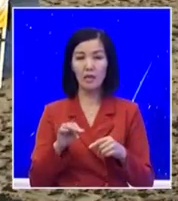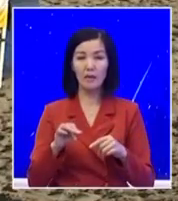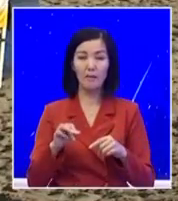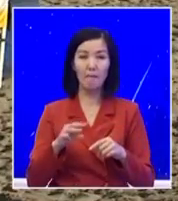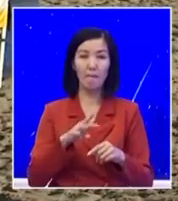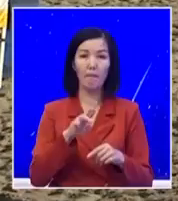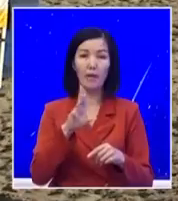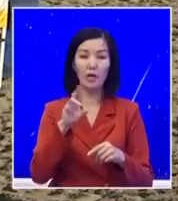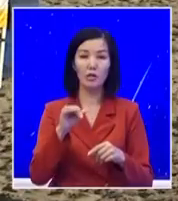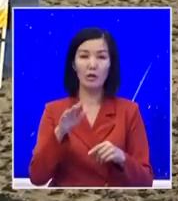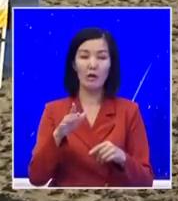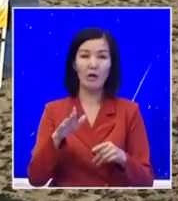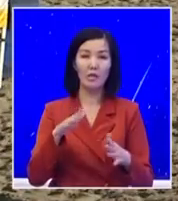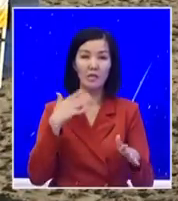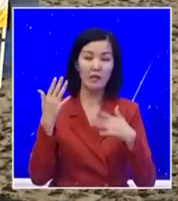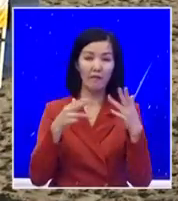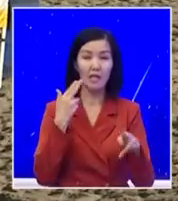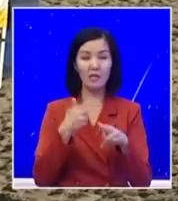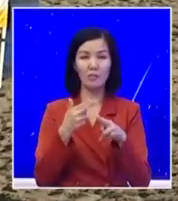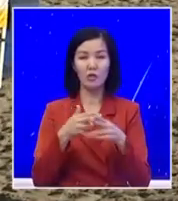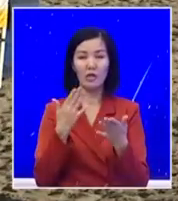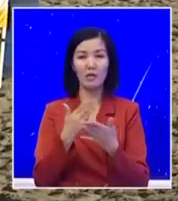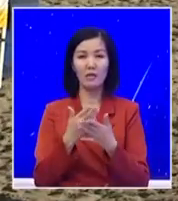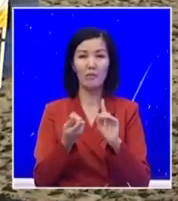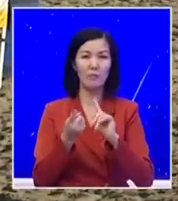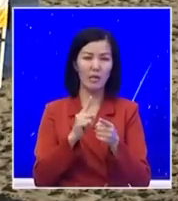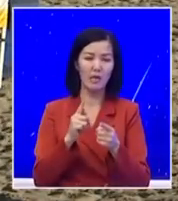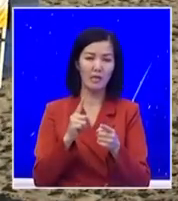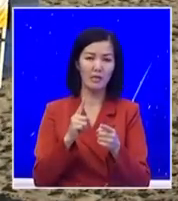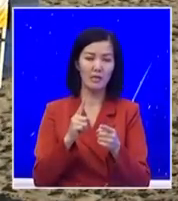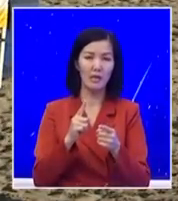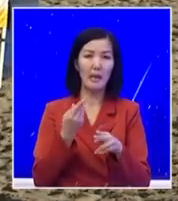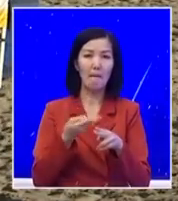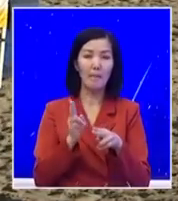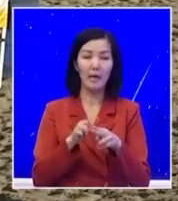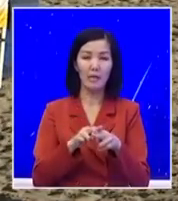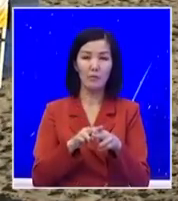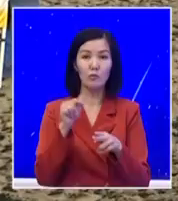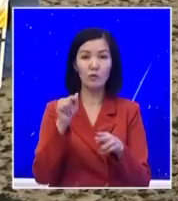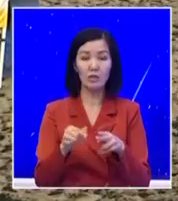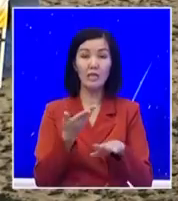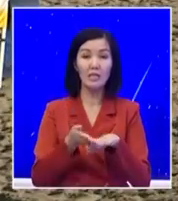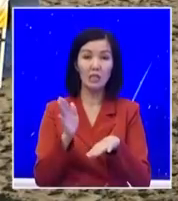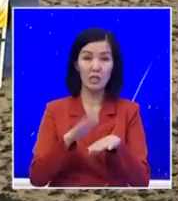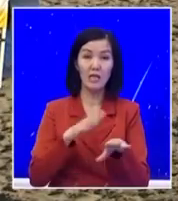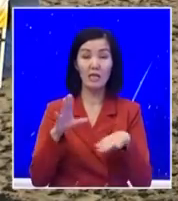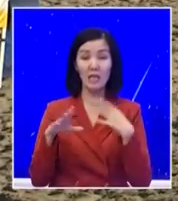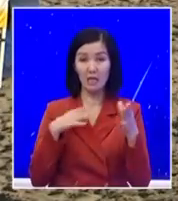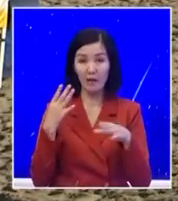по-другому летит. Вот где-то ветер мешает, где-то что-то, меняется полет. Поэтому здесь намного тяжелее тренироваться,